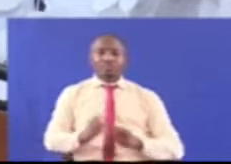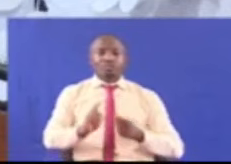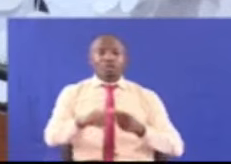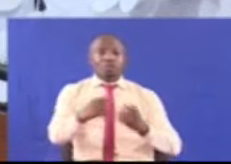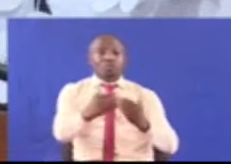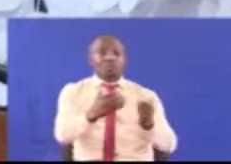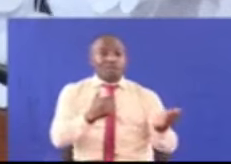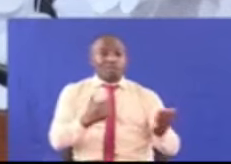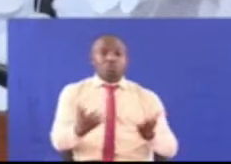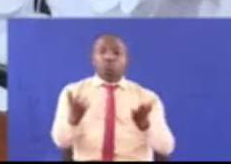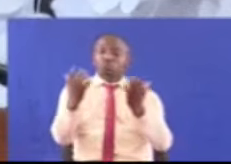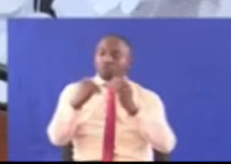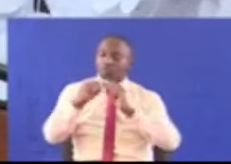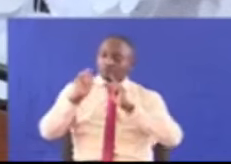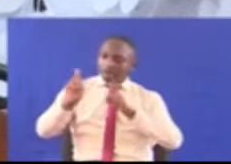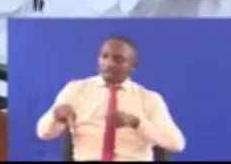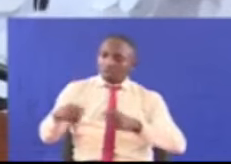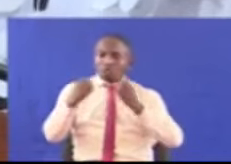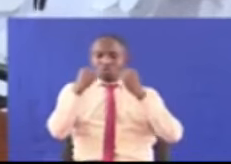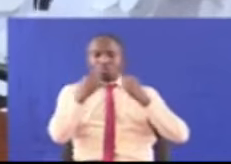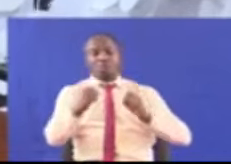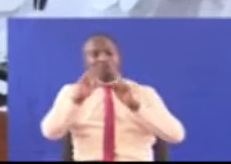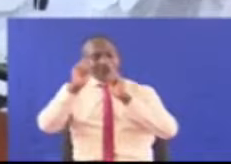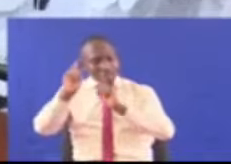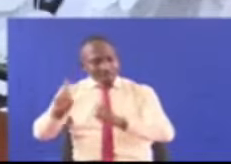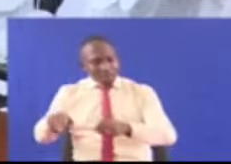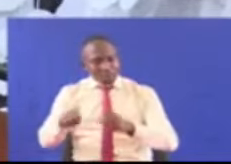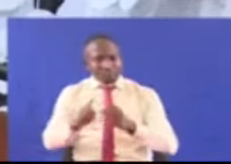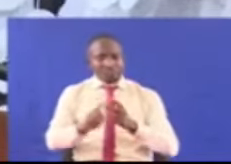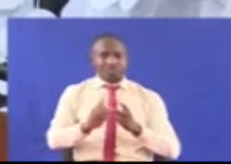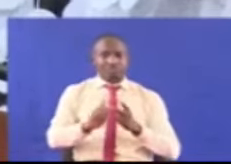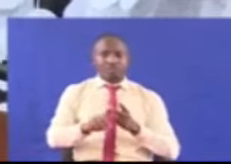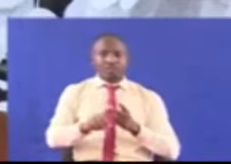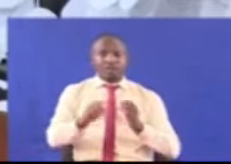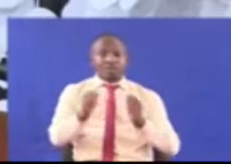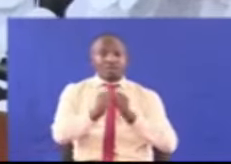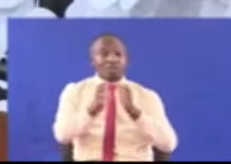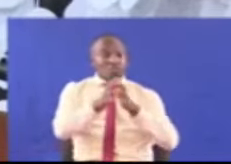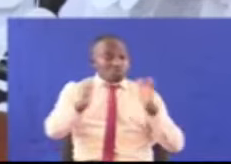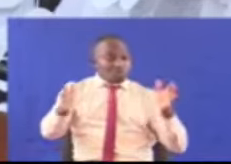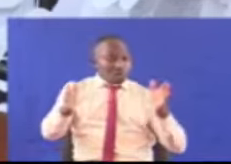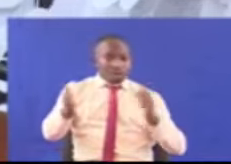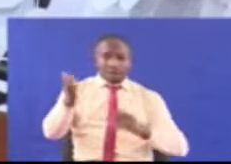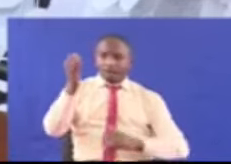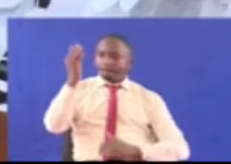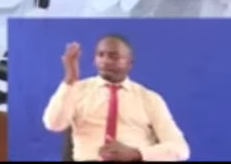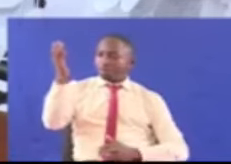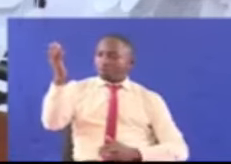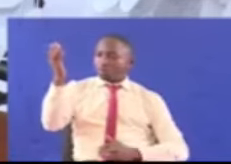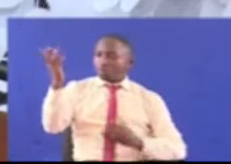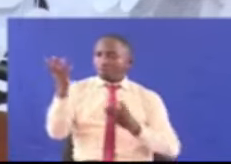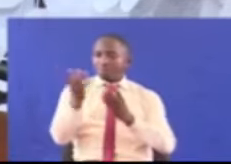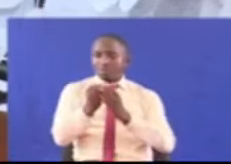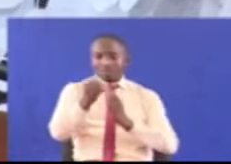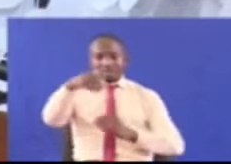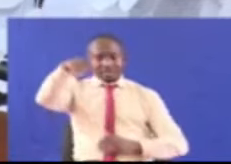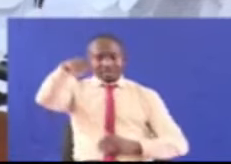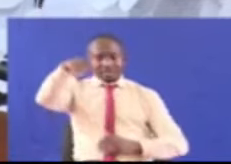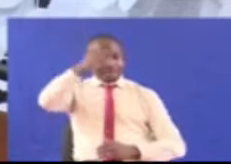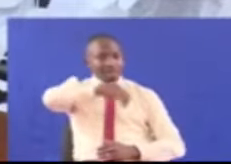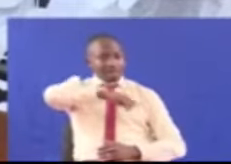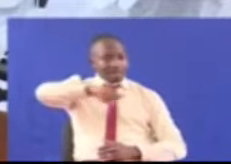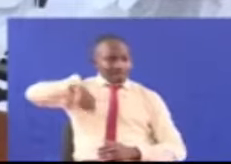Sababu uwezo anao, nguvu anazo, na kikubwa Mwenyezi Mungu na serikali yetu